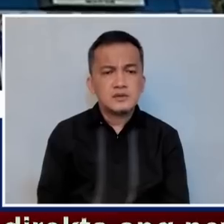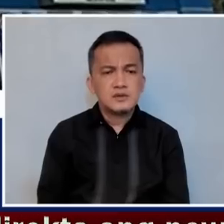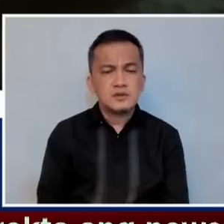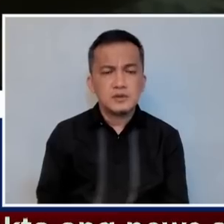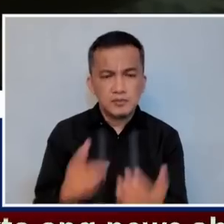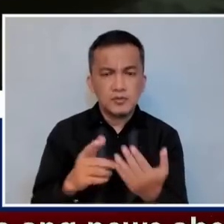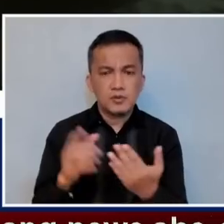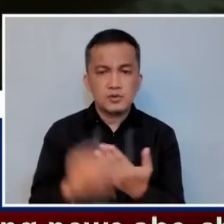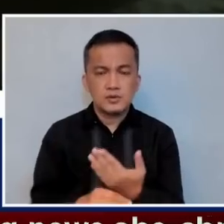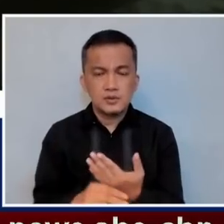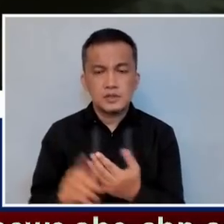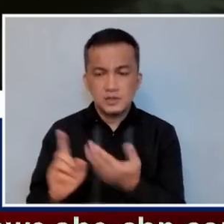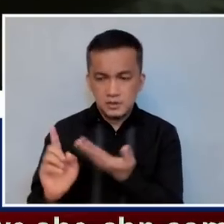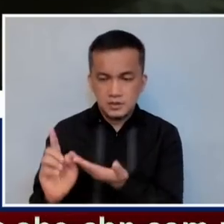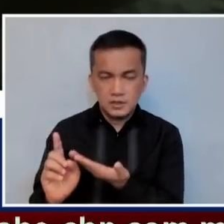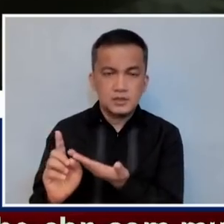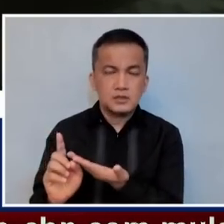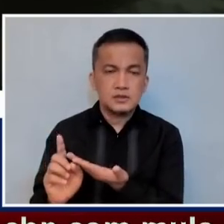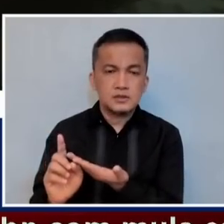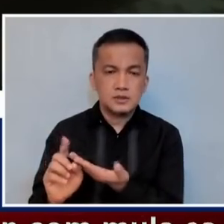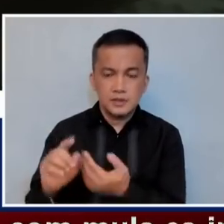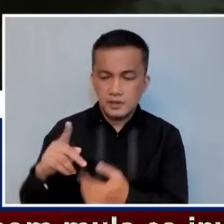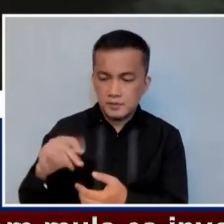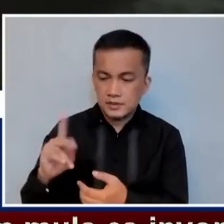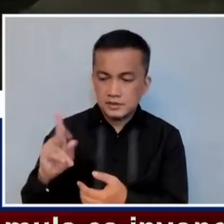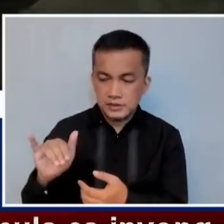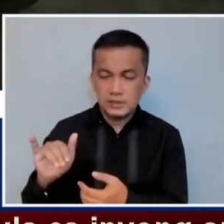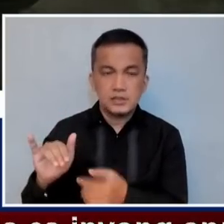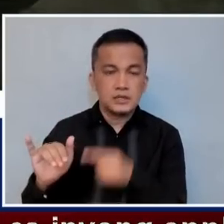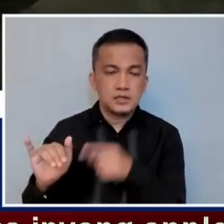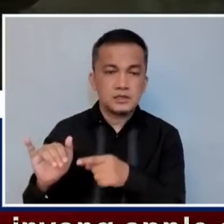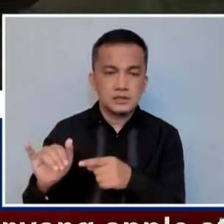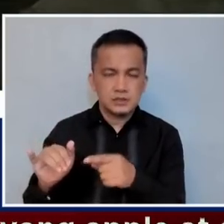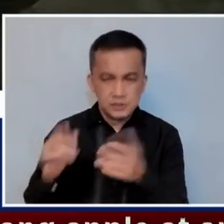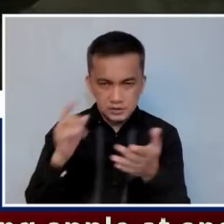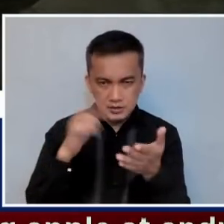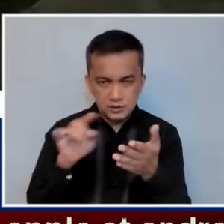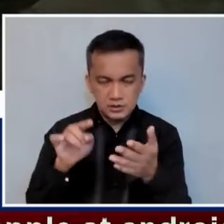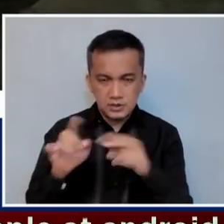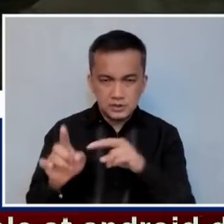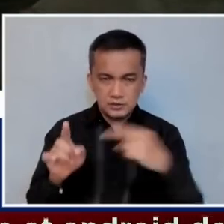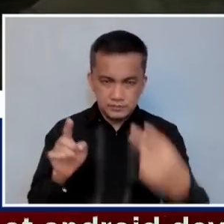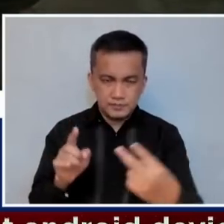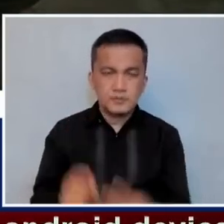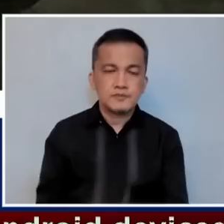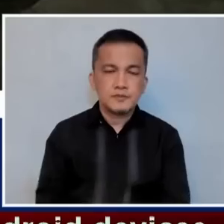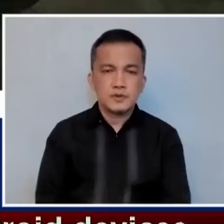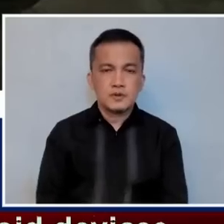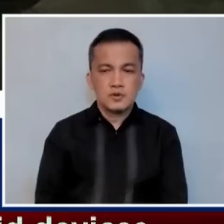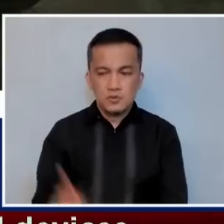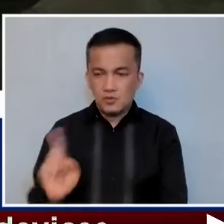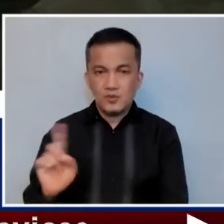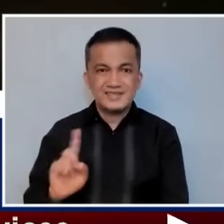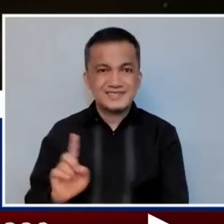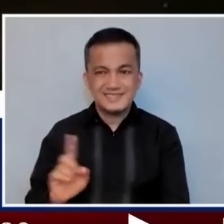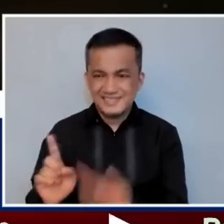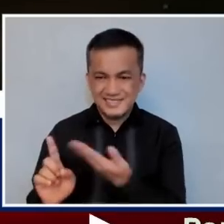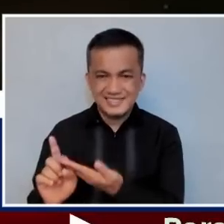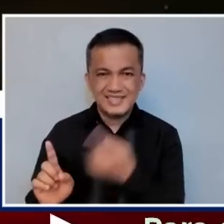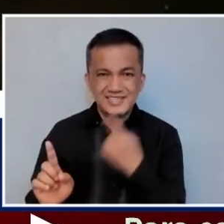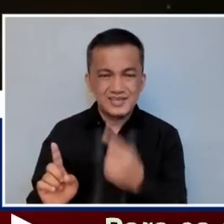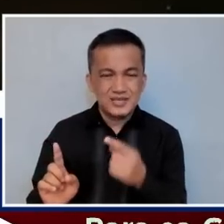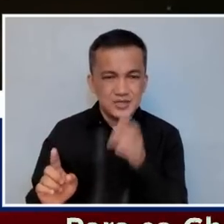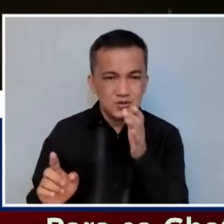programa po ng ating Percival po, ay yun po ang tinitignang angulo kung ano yung mga naging komentaryo